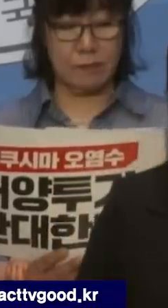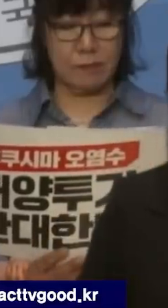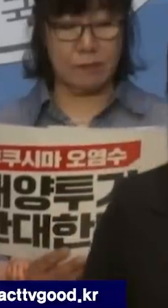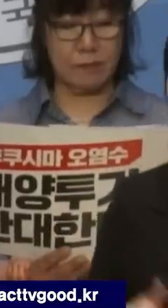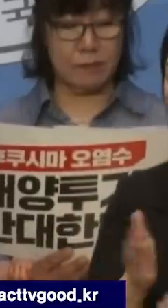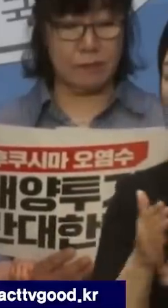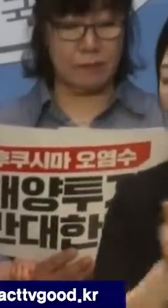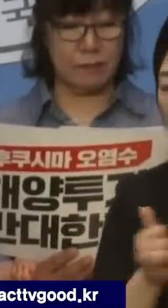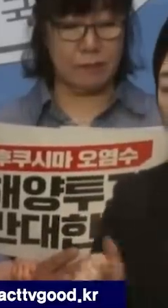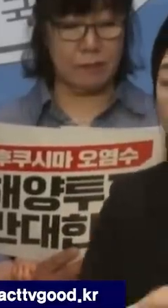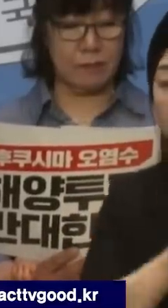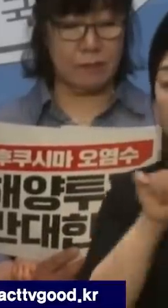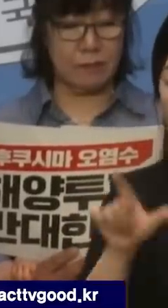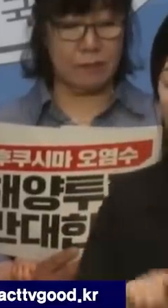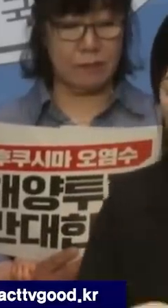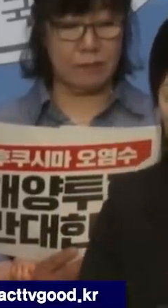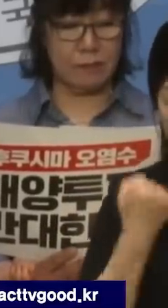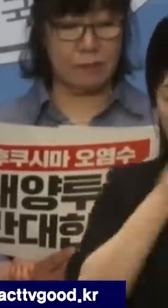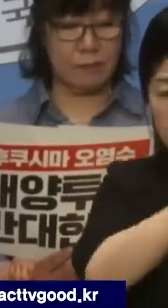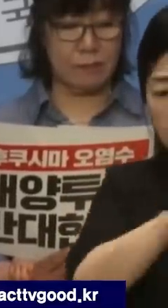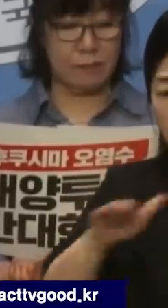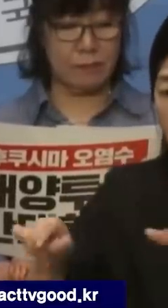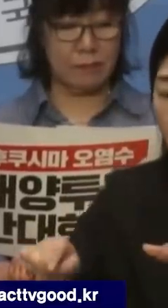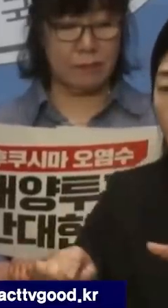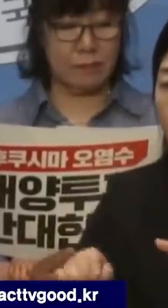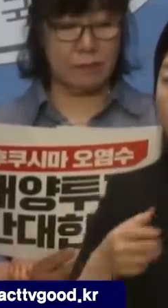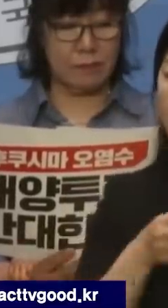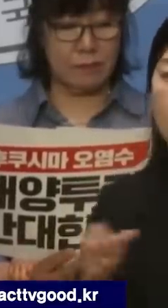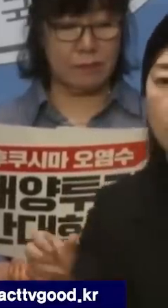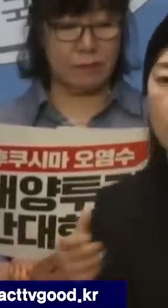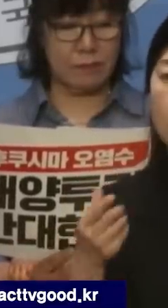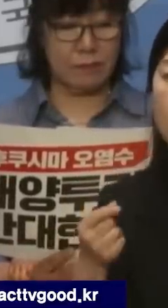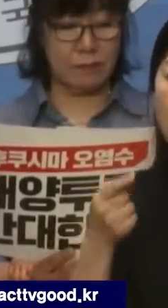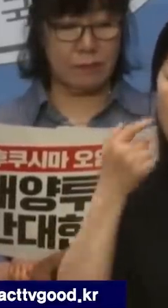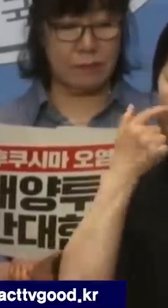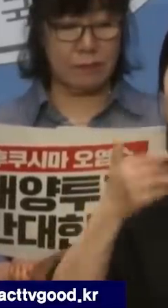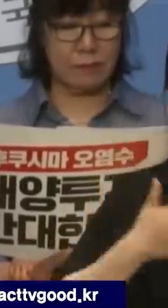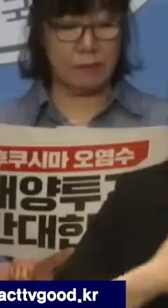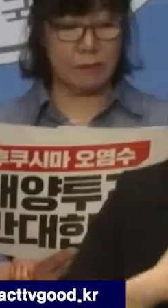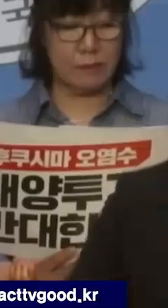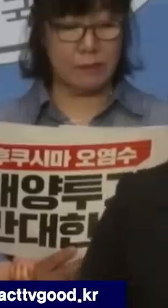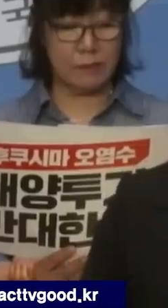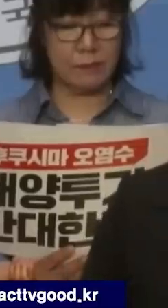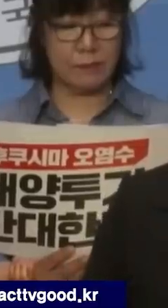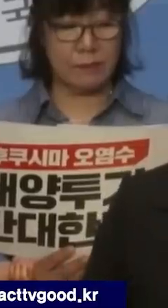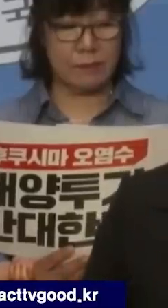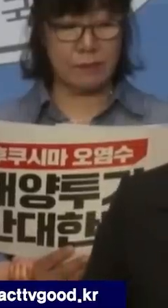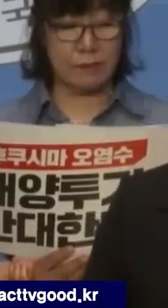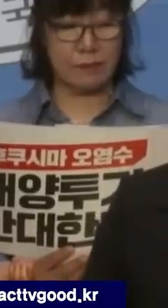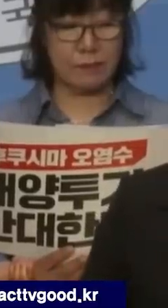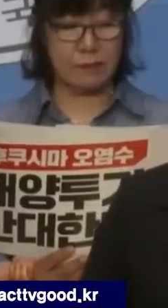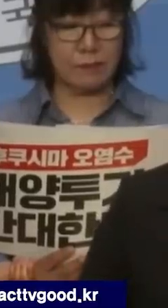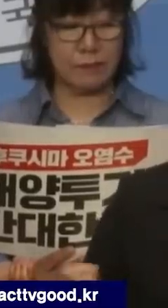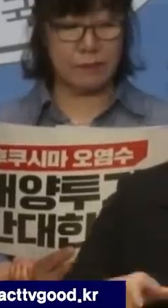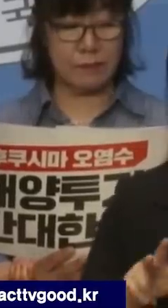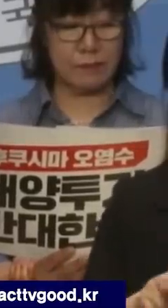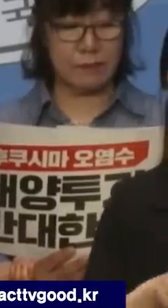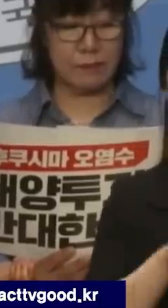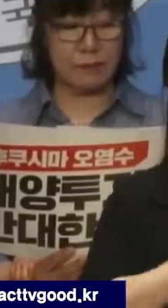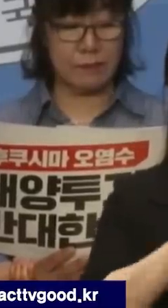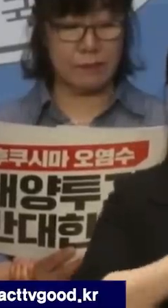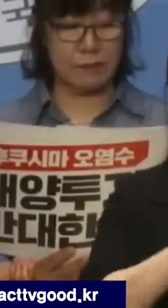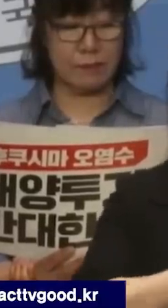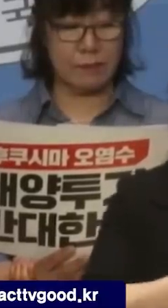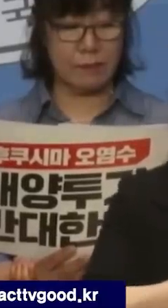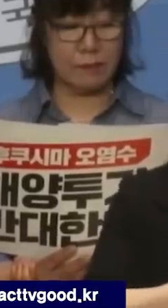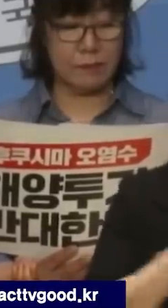어민의 삶의 터전이 소중한 바다를 망친다는 것을, 하다못해 시중에 판매하는